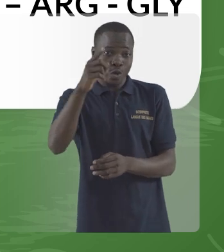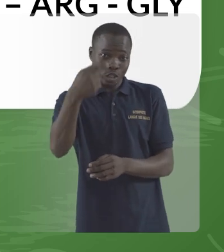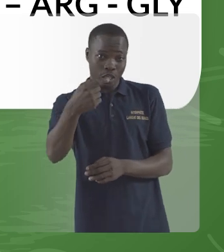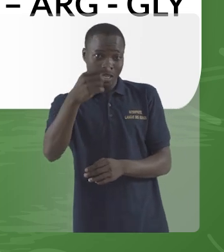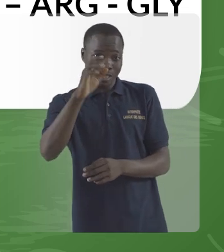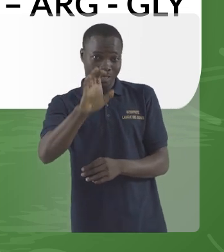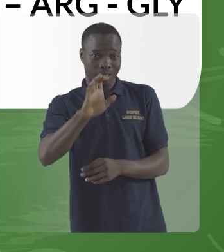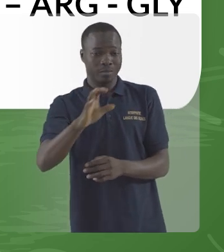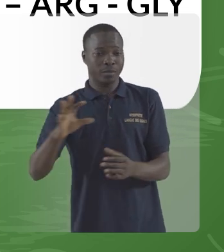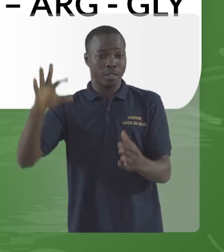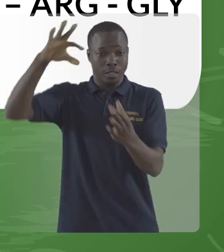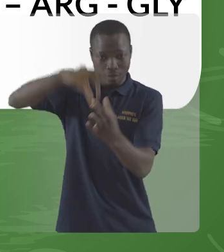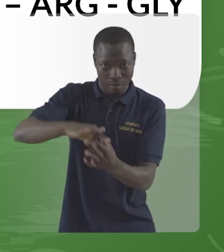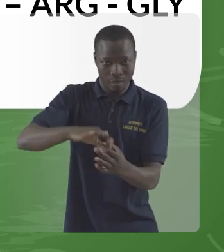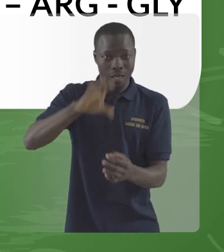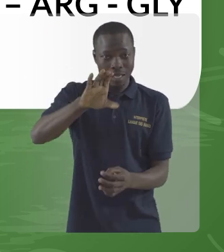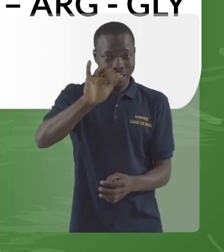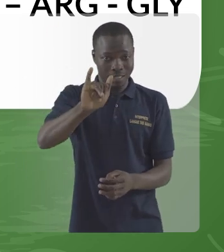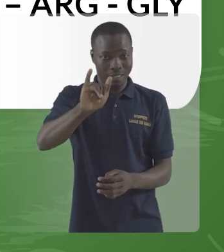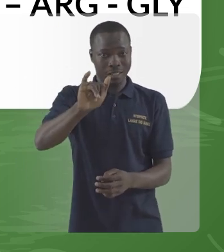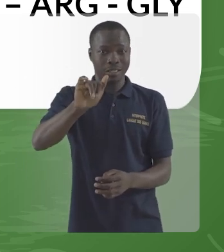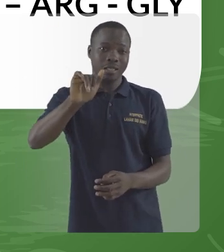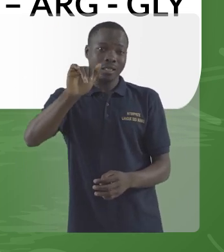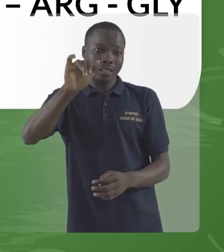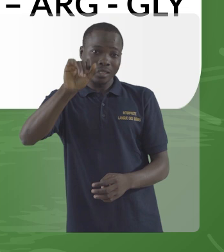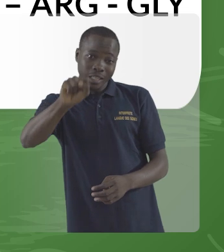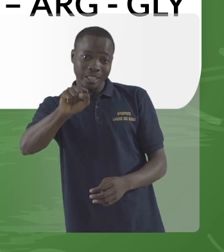UGC code pour la cystéine.